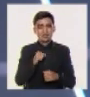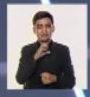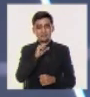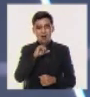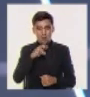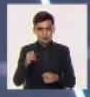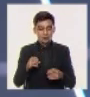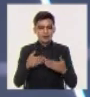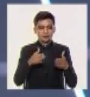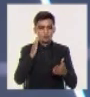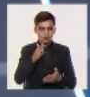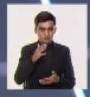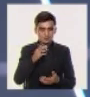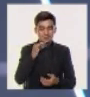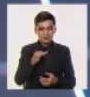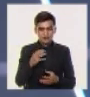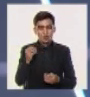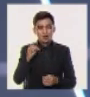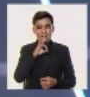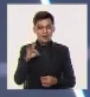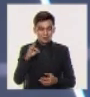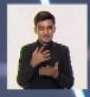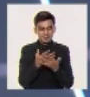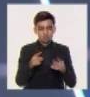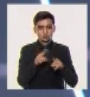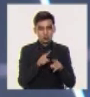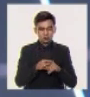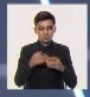будут открыты. Это касается и религиозных